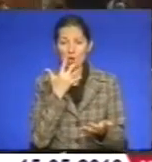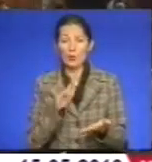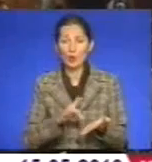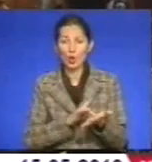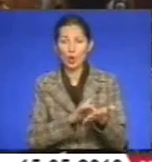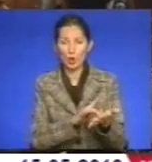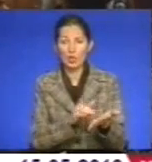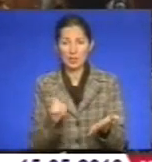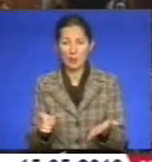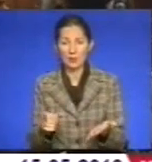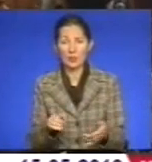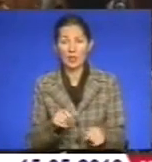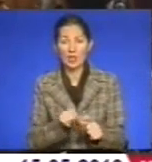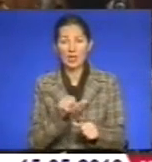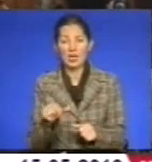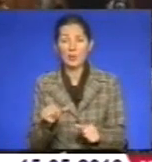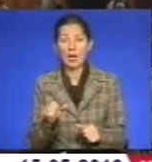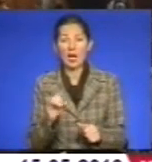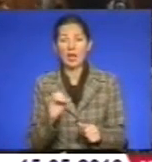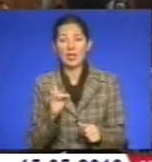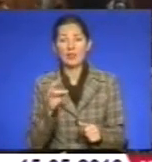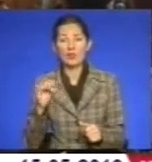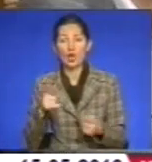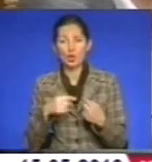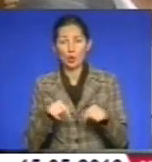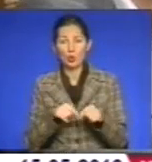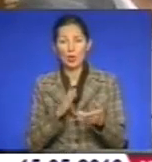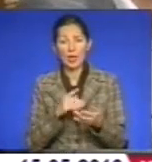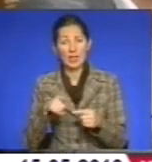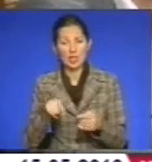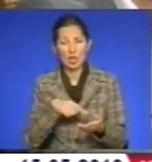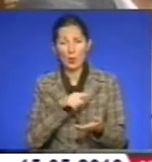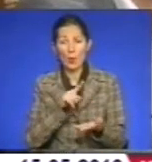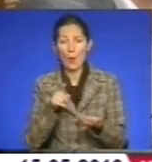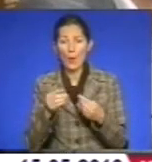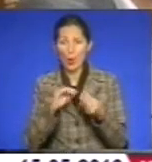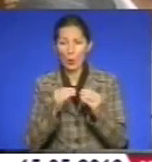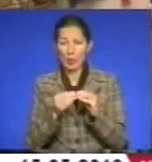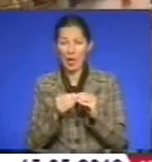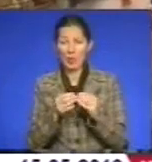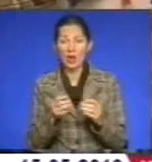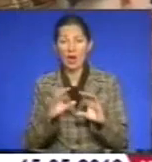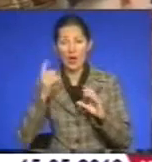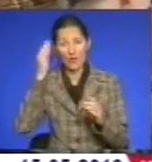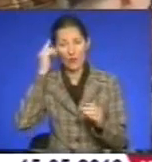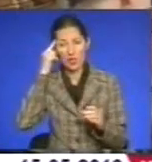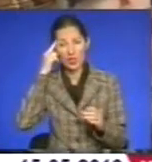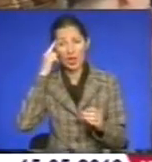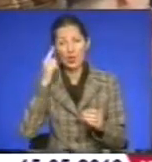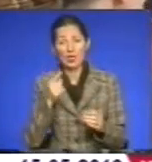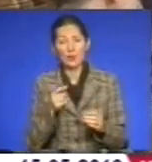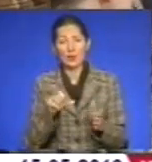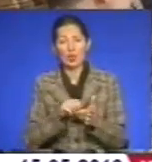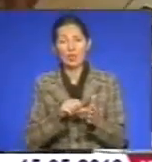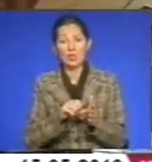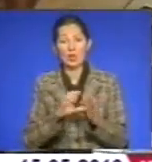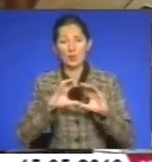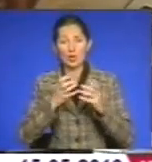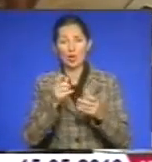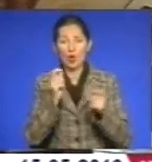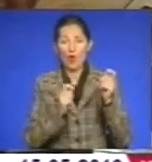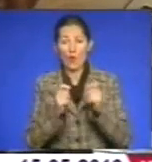туриста. Крім інфраструктури, є інші проблеми для обговорення, вважають учасники міжнародного форуму. Зокрема, поліпшення кадрової політики